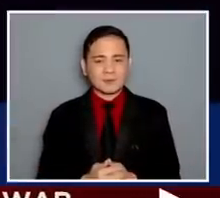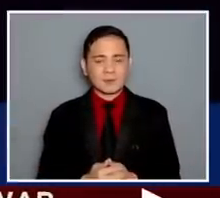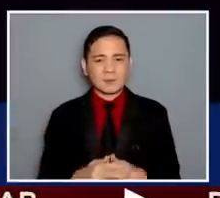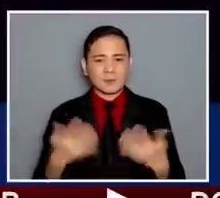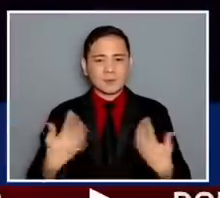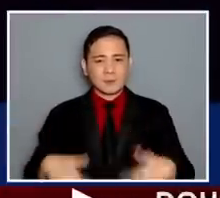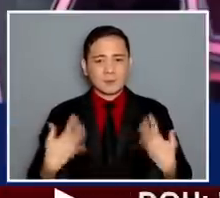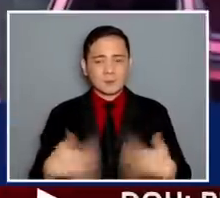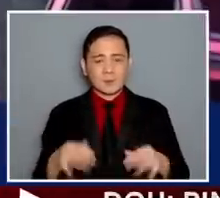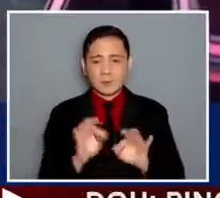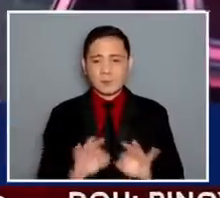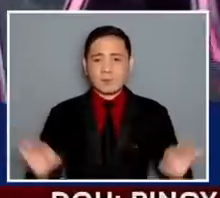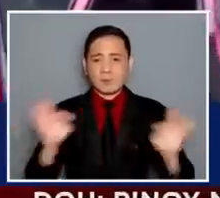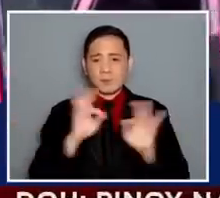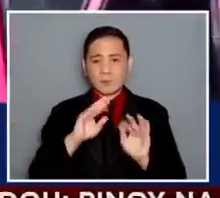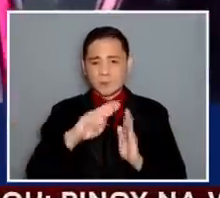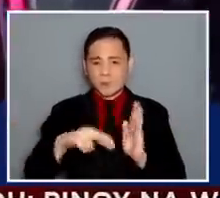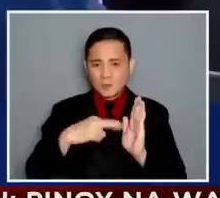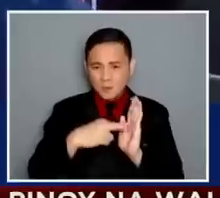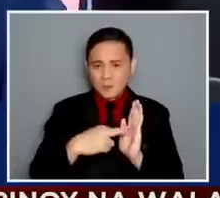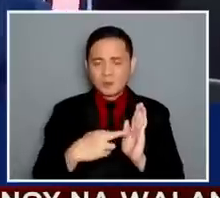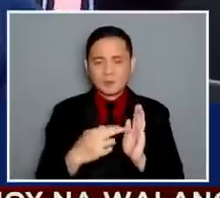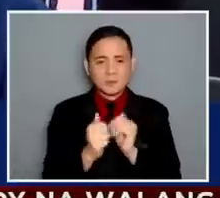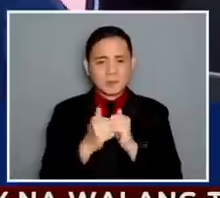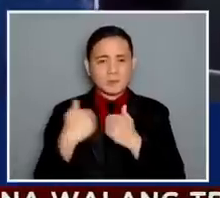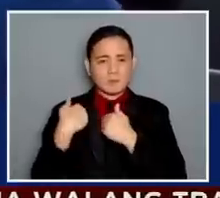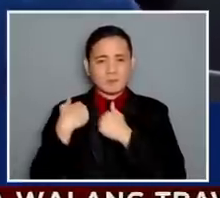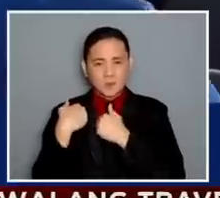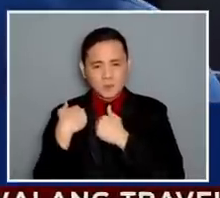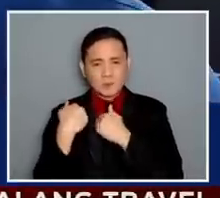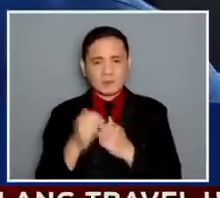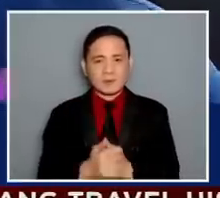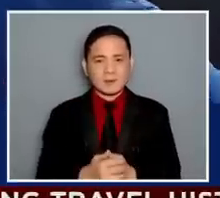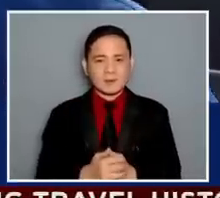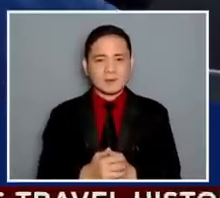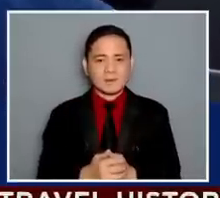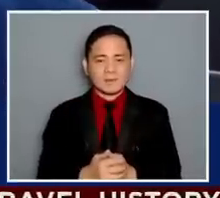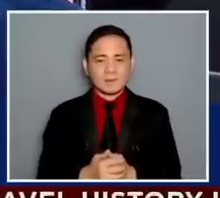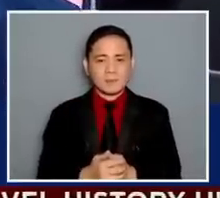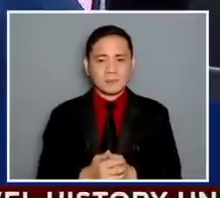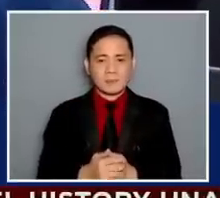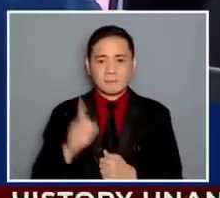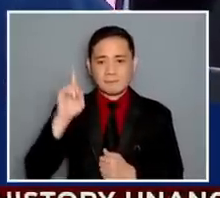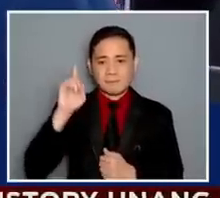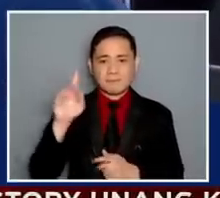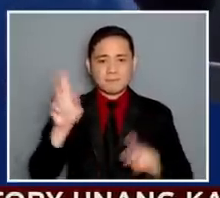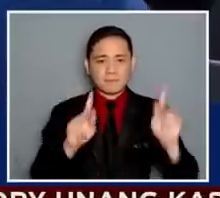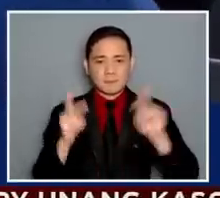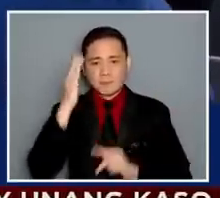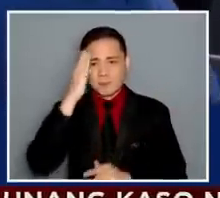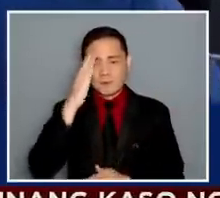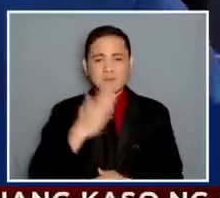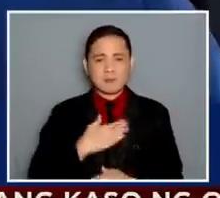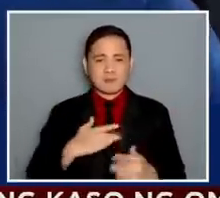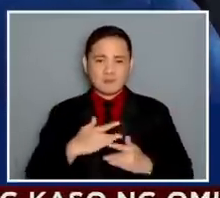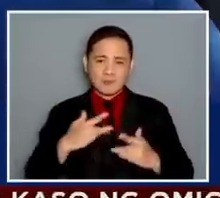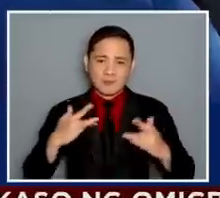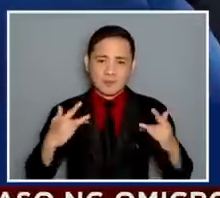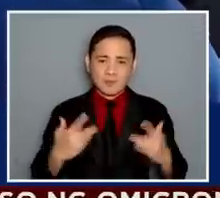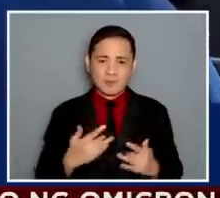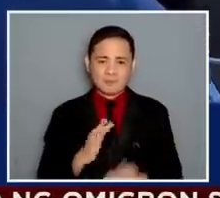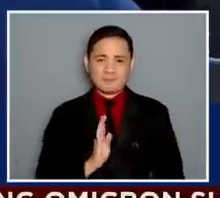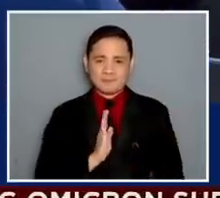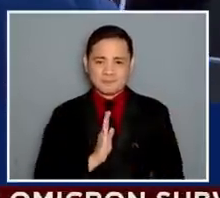fill. Ayun, medyo mabigat yung responsibility. Warned, everyone knows how soft my heart is. So I'm really preparing